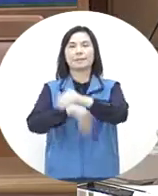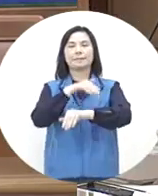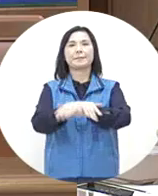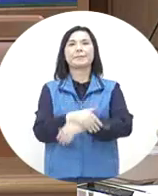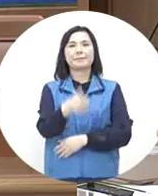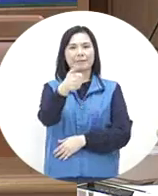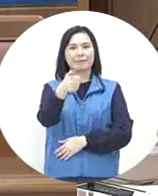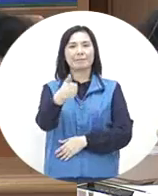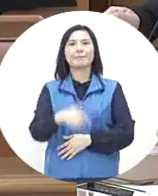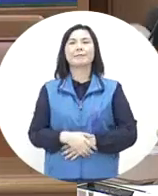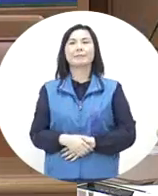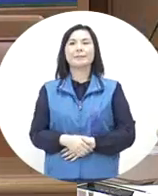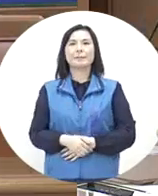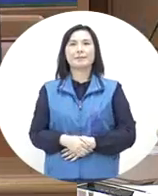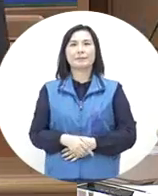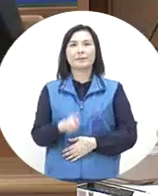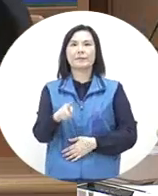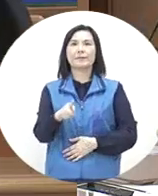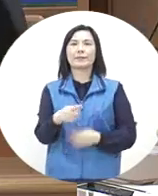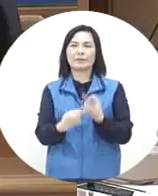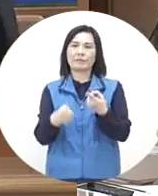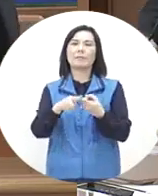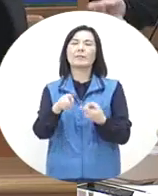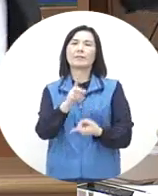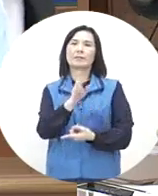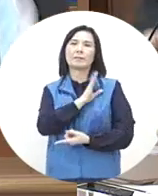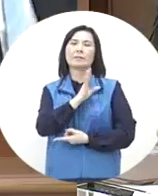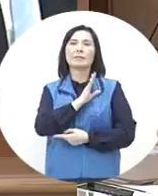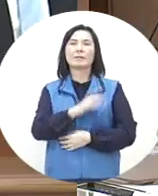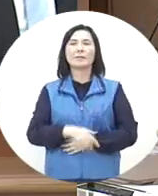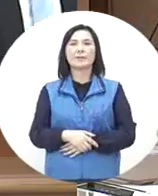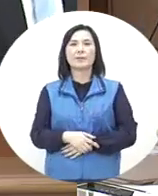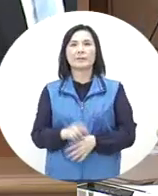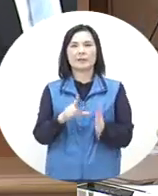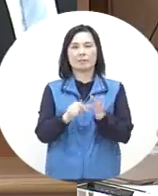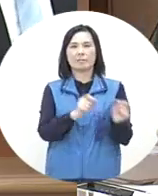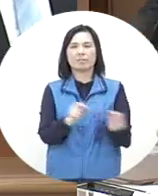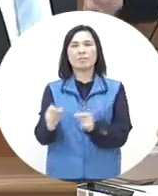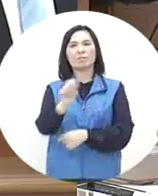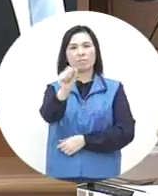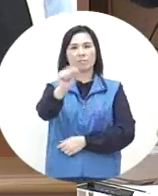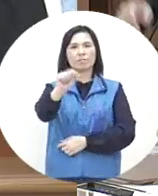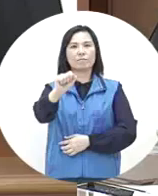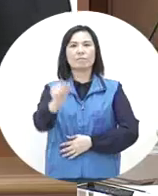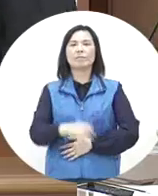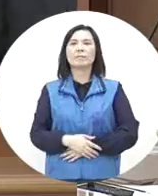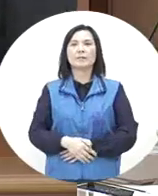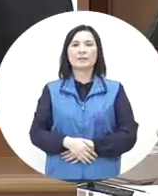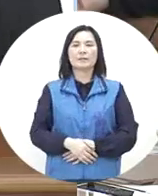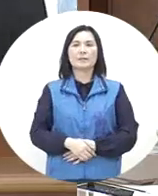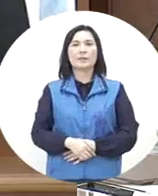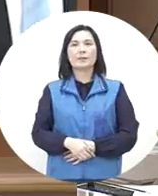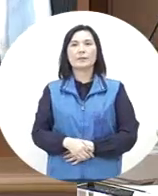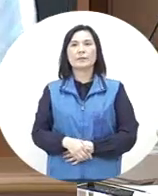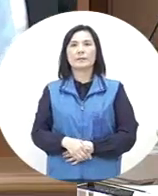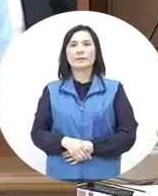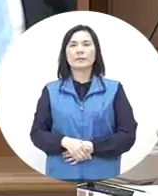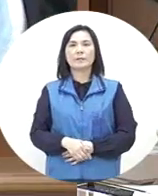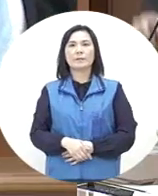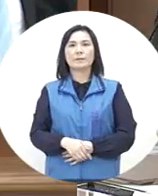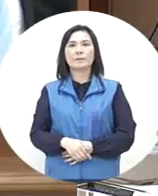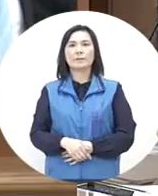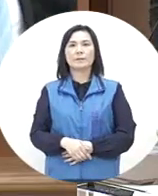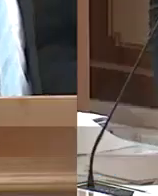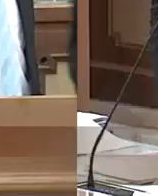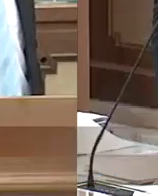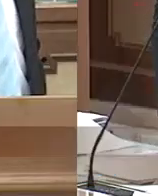承诺。好， 冇啦，就该做的啦，唔卖拖啦。嘿， 这不要拖啦，大家拢在看咧。 小工程嘛，这小工程。 好。